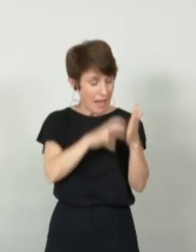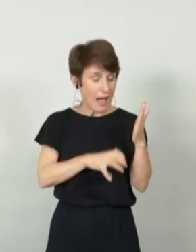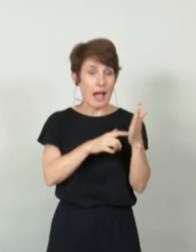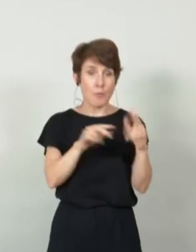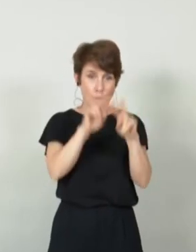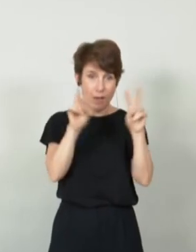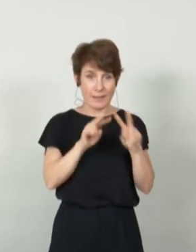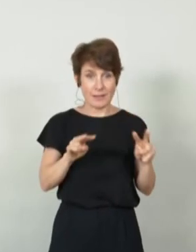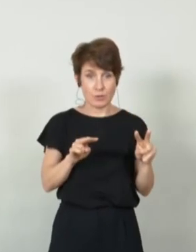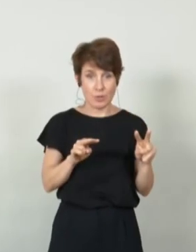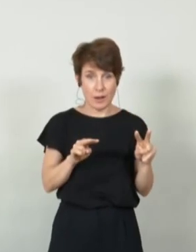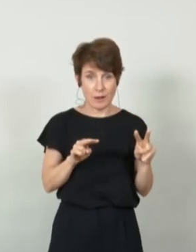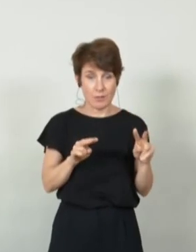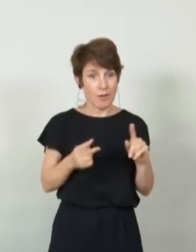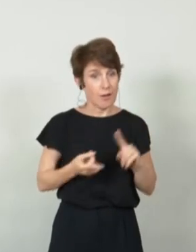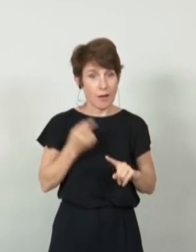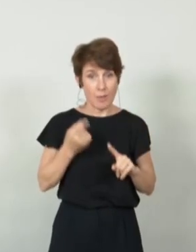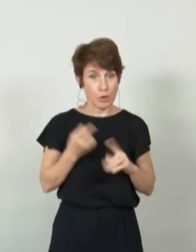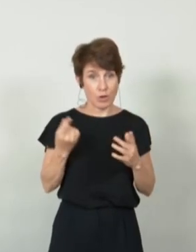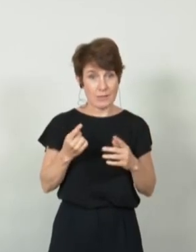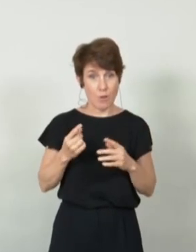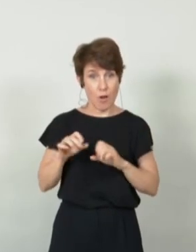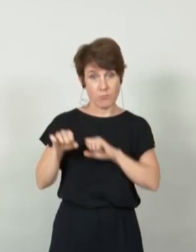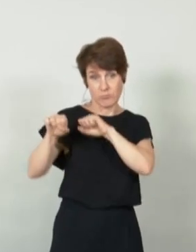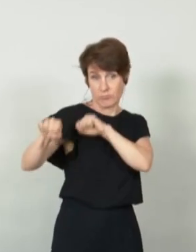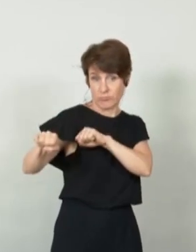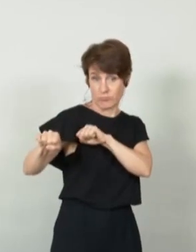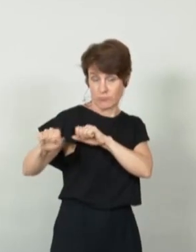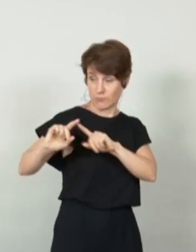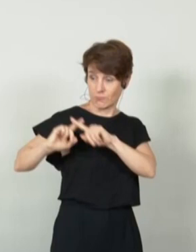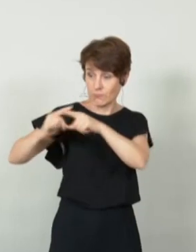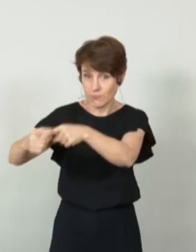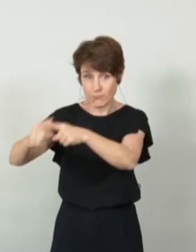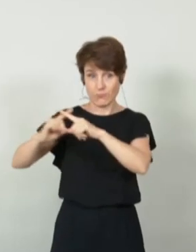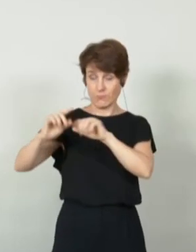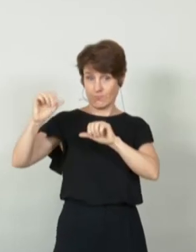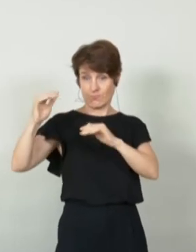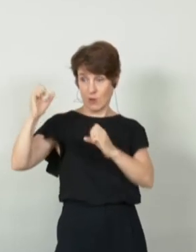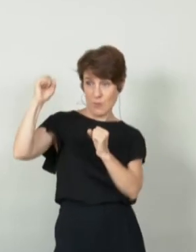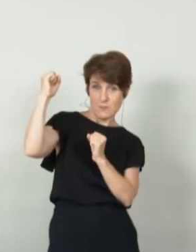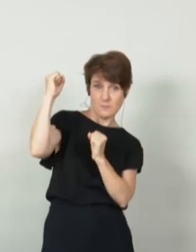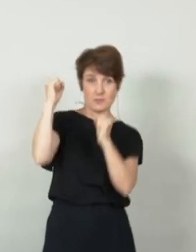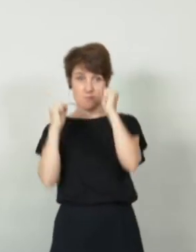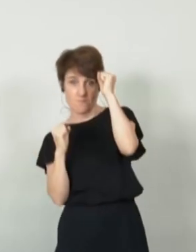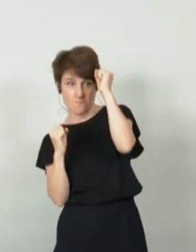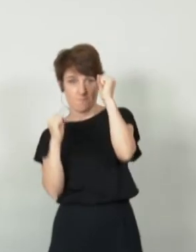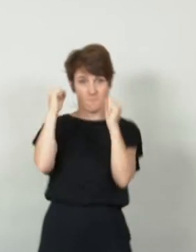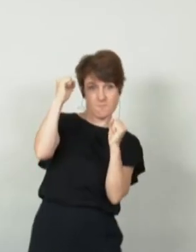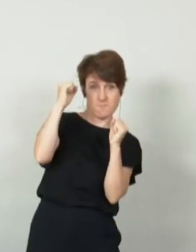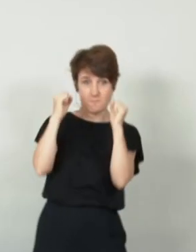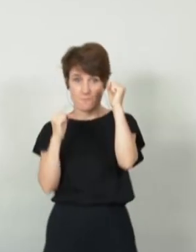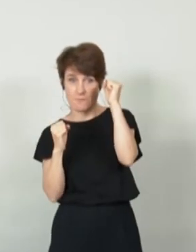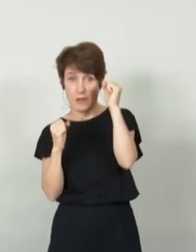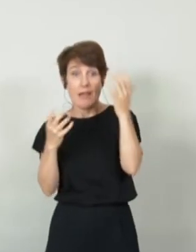malheureusement c'est le rapport de force qui régissent les relations internationales et quand on mesure l'affaiblissement de la France